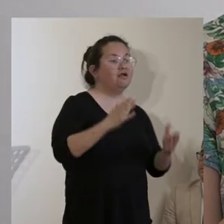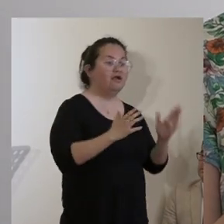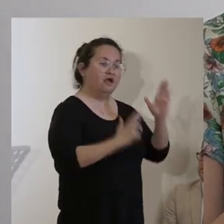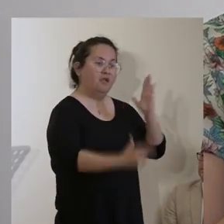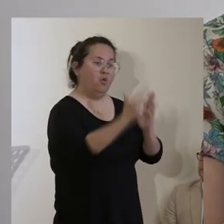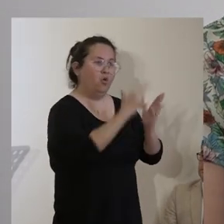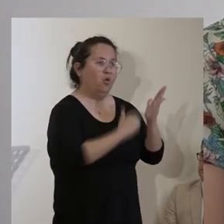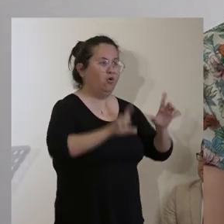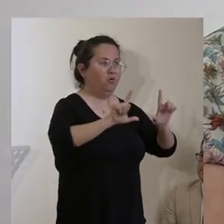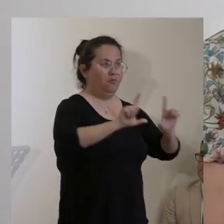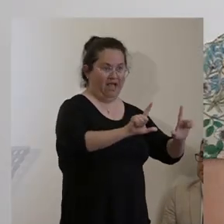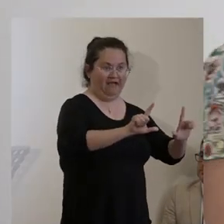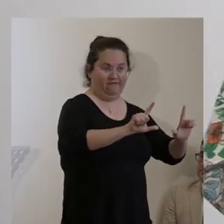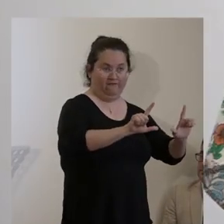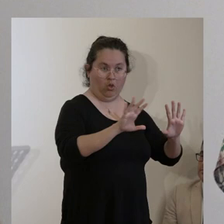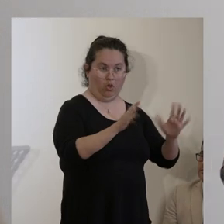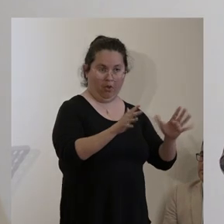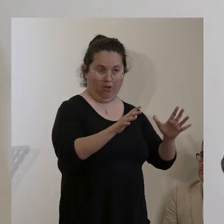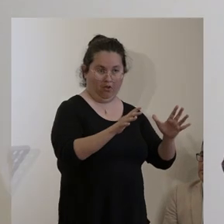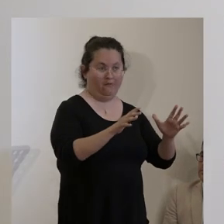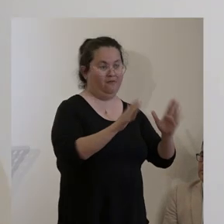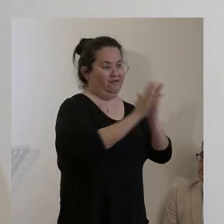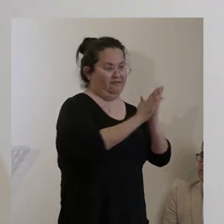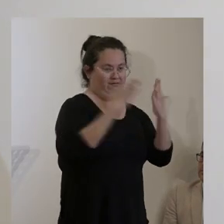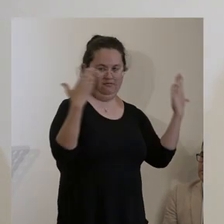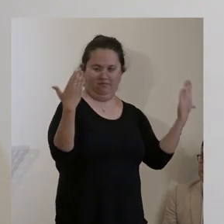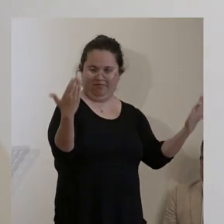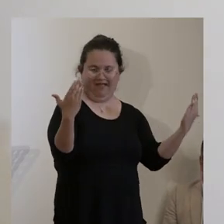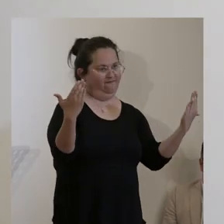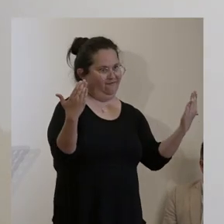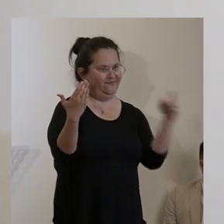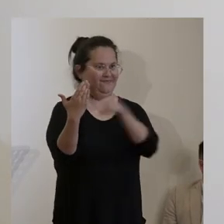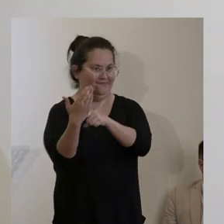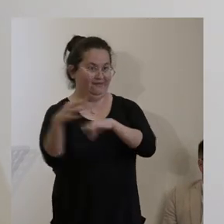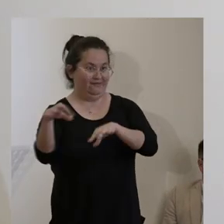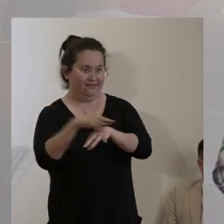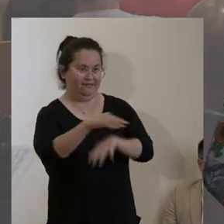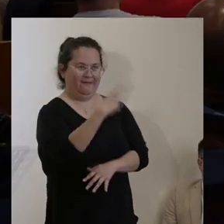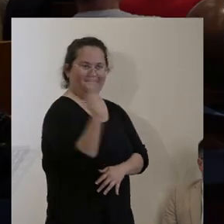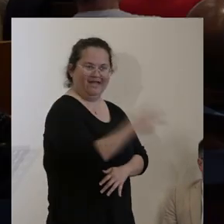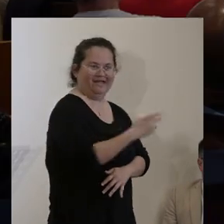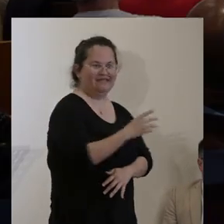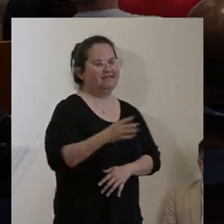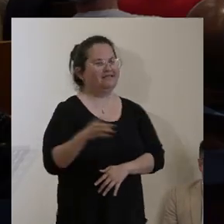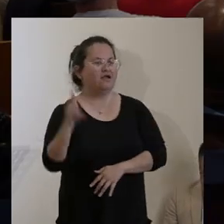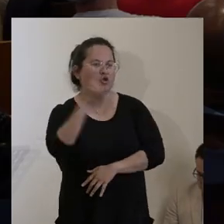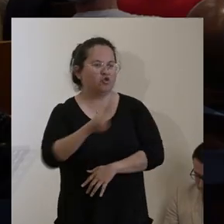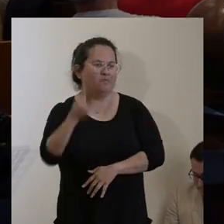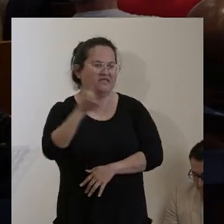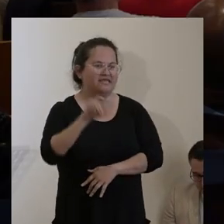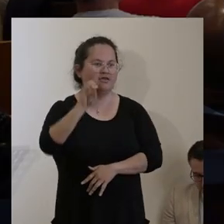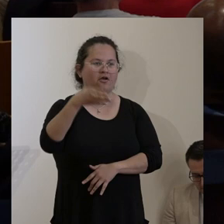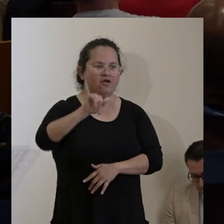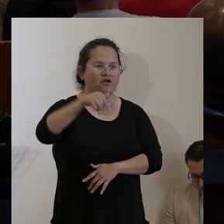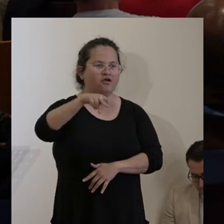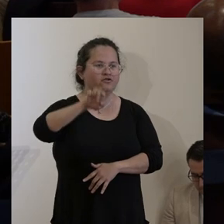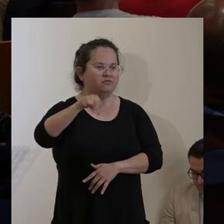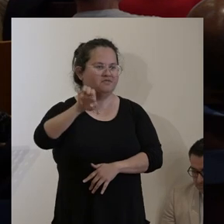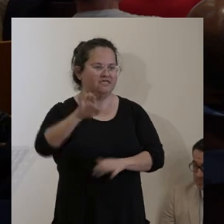conçu en pendant pour faire un parallèle avec le tableau de son époux Dominique Deurbroeck. Mais si j'ai choisi